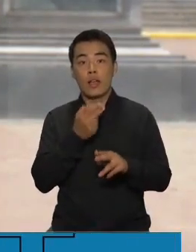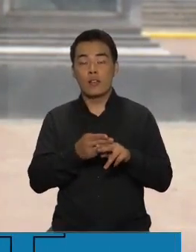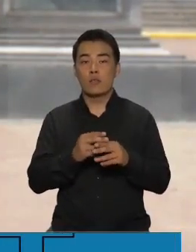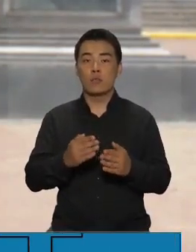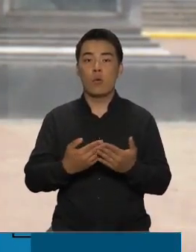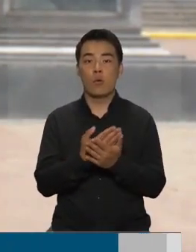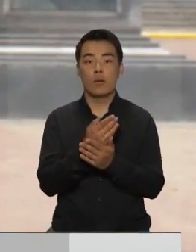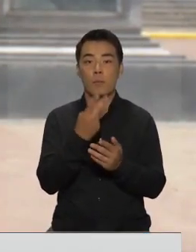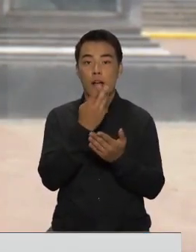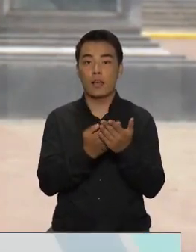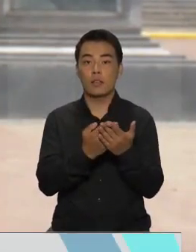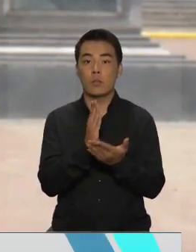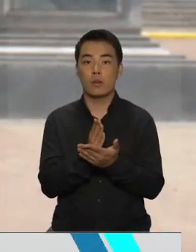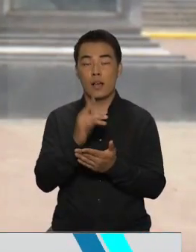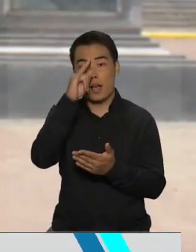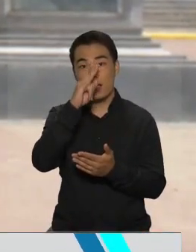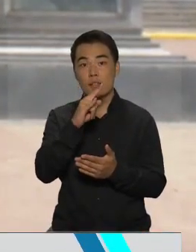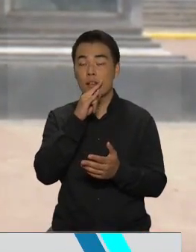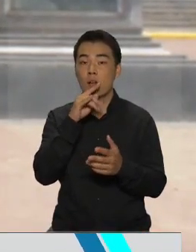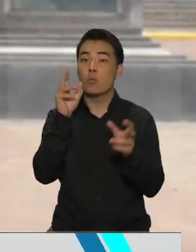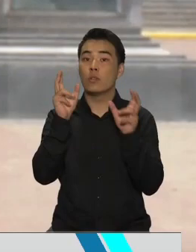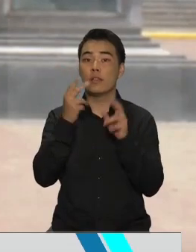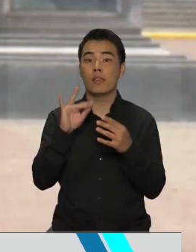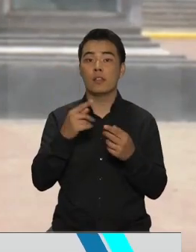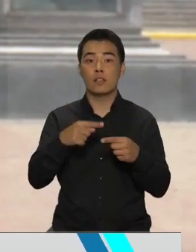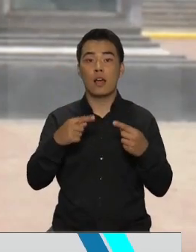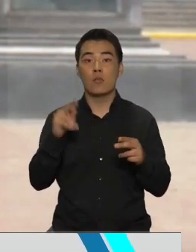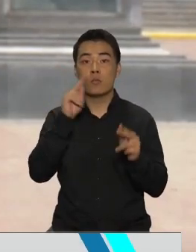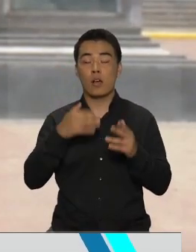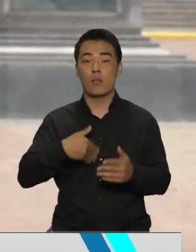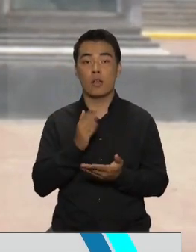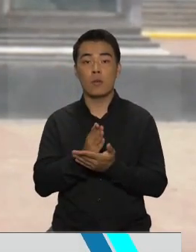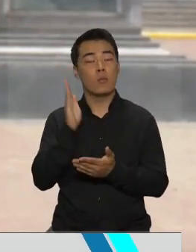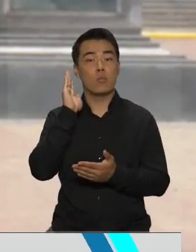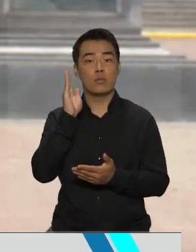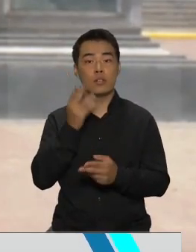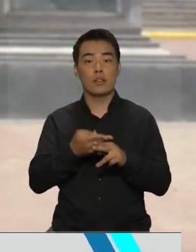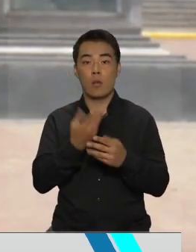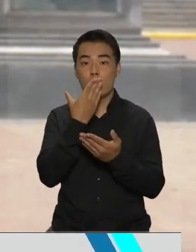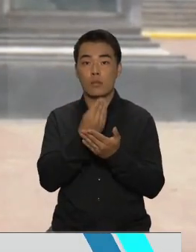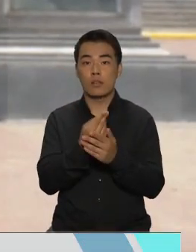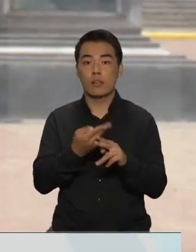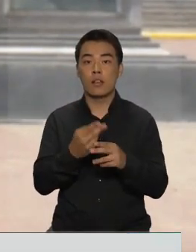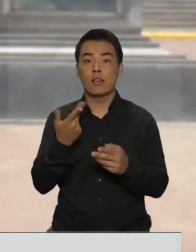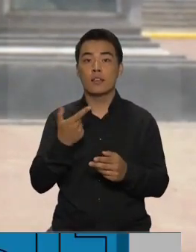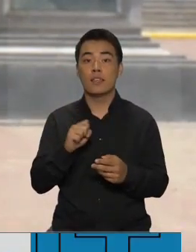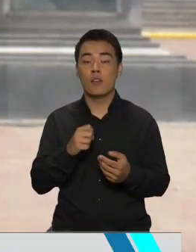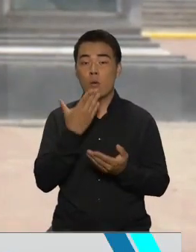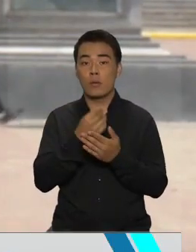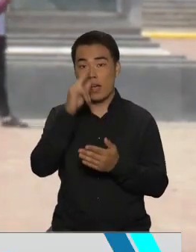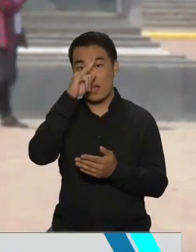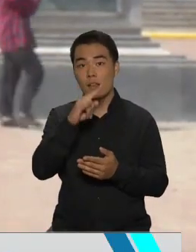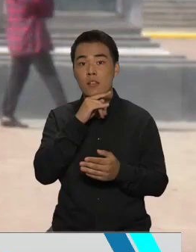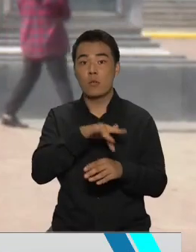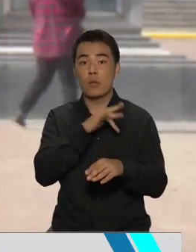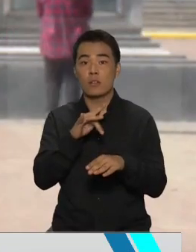ойлаймын. Әсіресе Қазгу университетінде басқа жақтан да оқып көргім келеді. Болашақта өзіміздің мысалы қай жерде болмасын, Қазақстанның қай